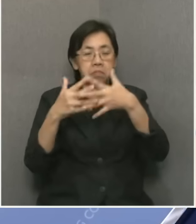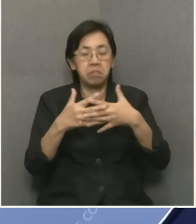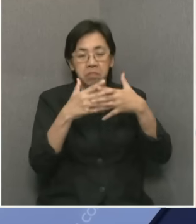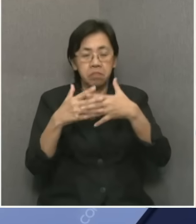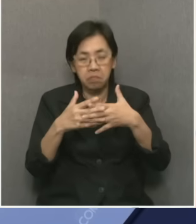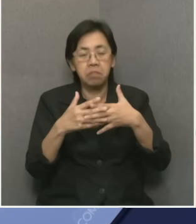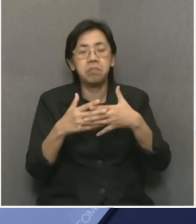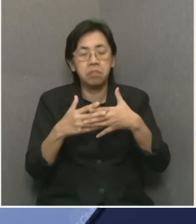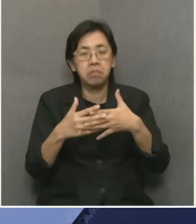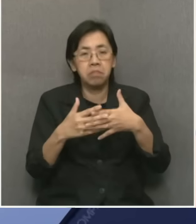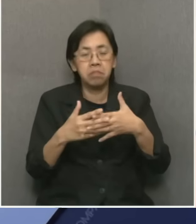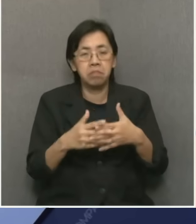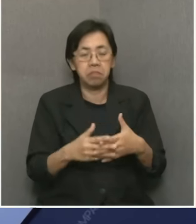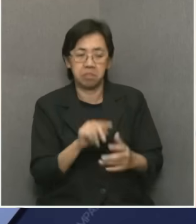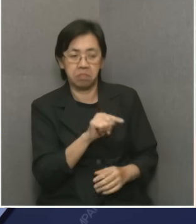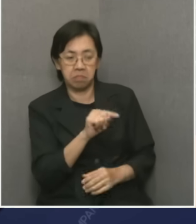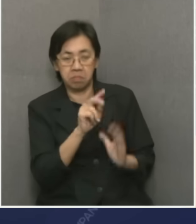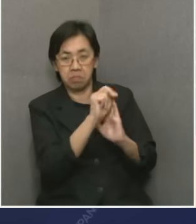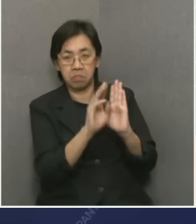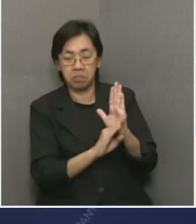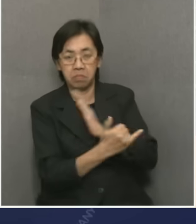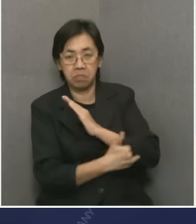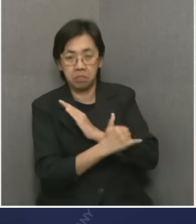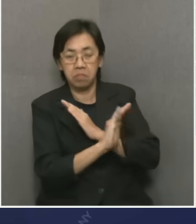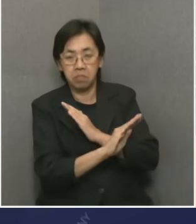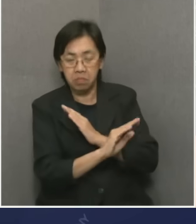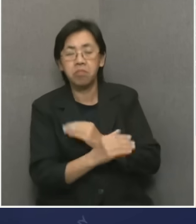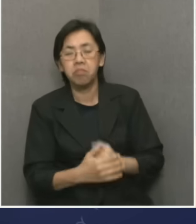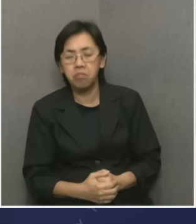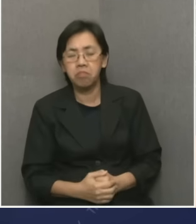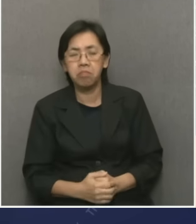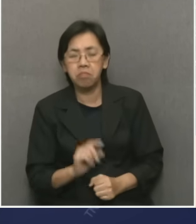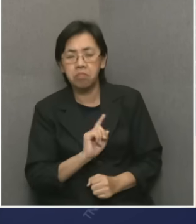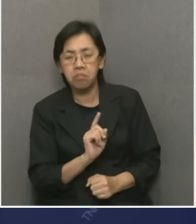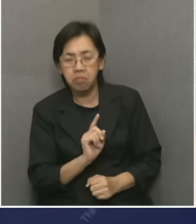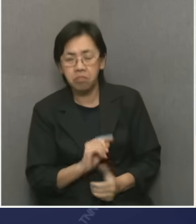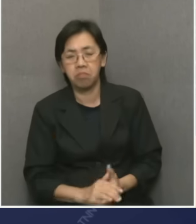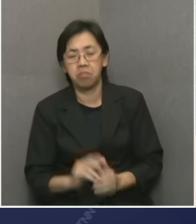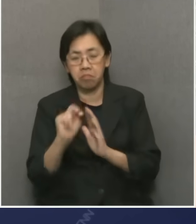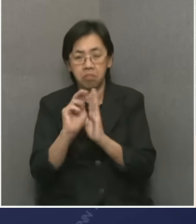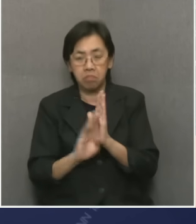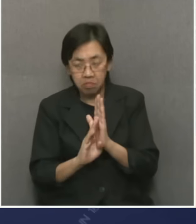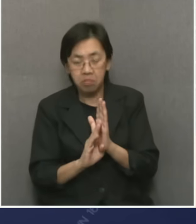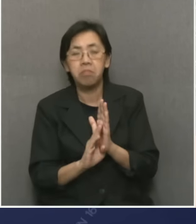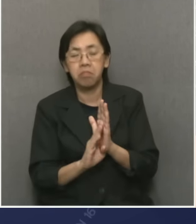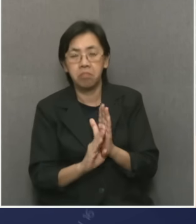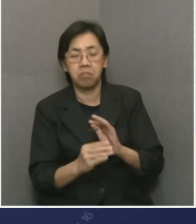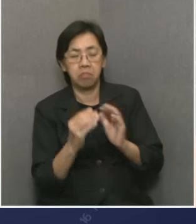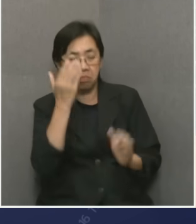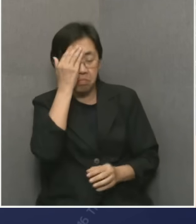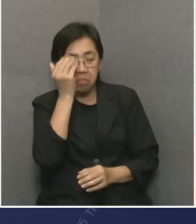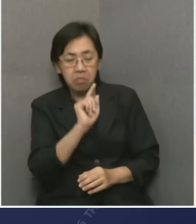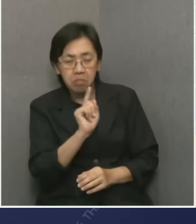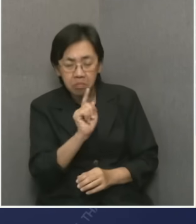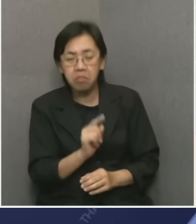ที่จะให้ความสำคัญกับนโยบายต่างประเทศของตัวเองนะครับกับอิสราเอลนะฮะมากที่สุดเลยในทุกยุคทุ